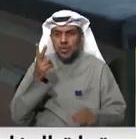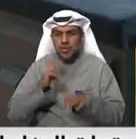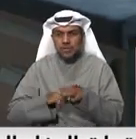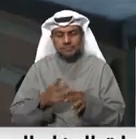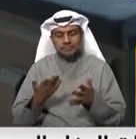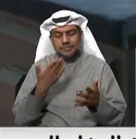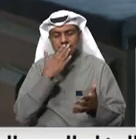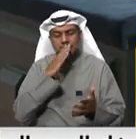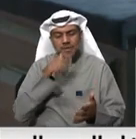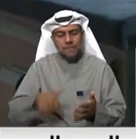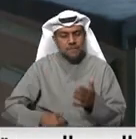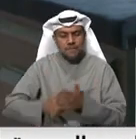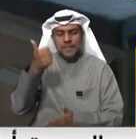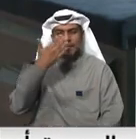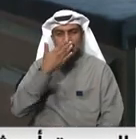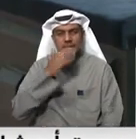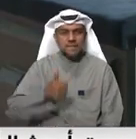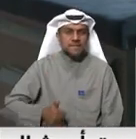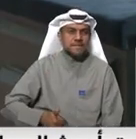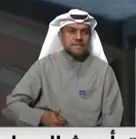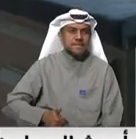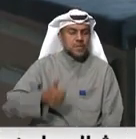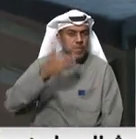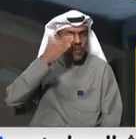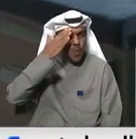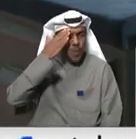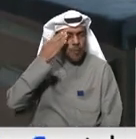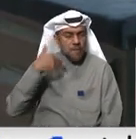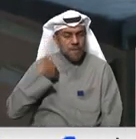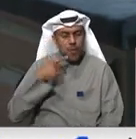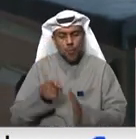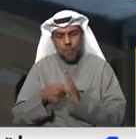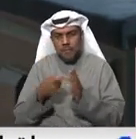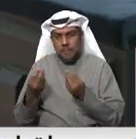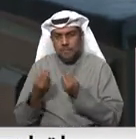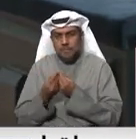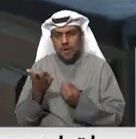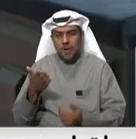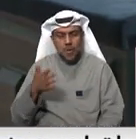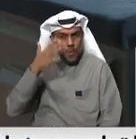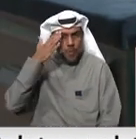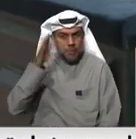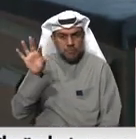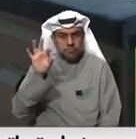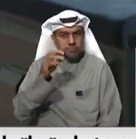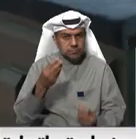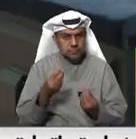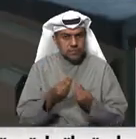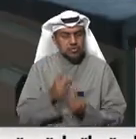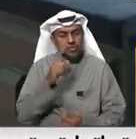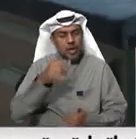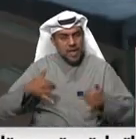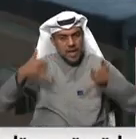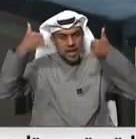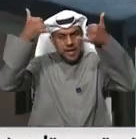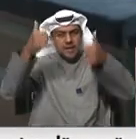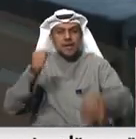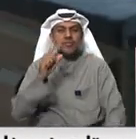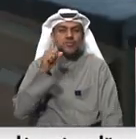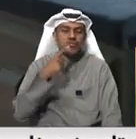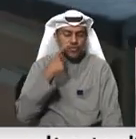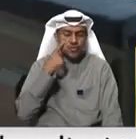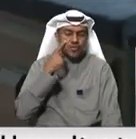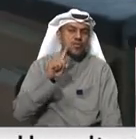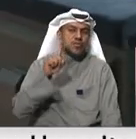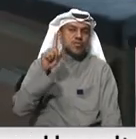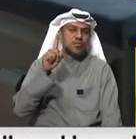اليوم فزنا وكان ويانا اللي هو عناصر المحترفين اول مباراه لهم زين قاعدين نجهز اللي هو حق الكاس ان شاء الله داشين فييه ان شاء الله اللي هو يعني مثل